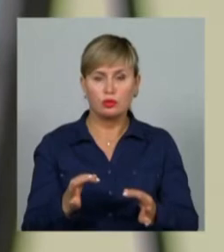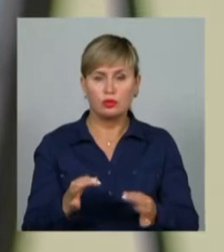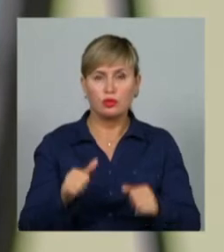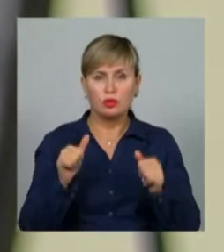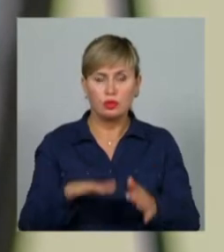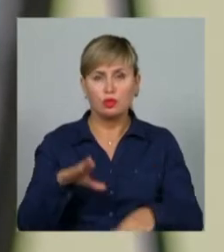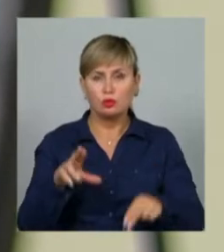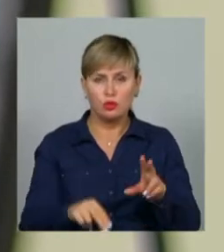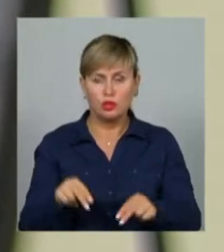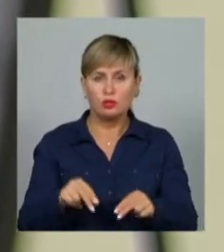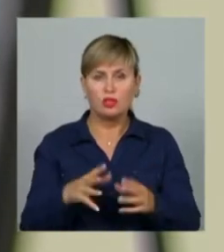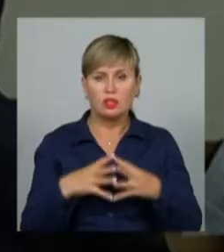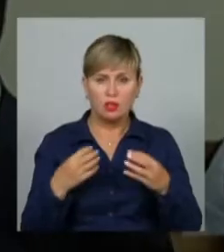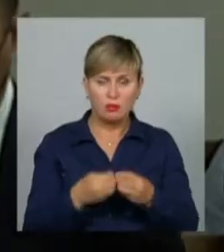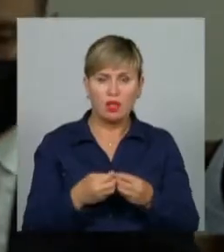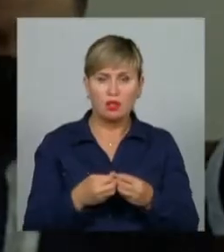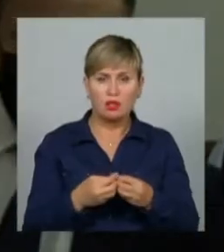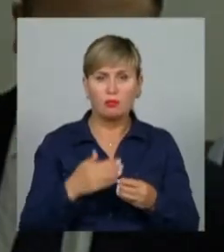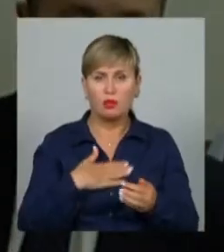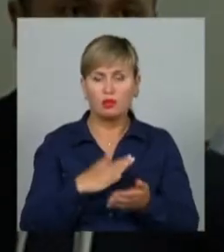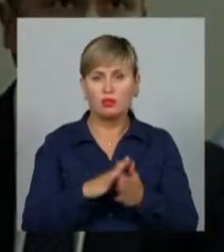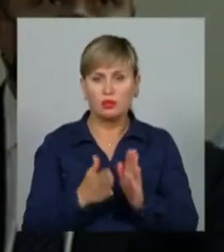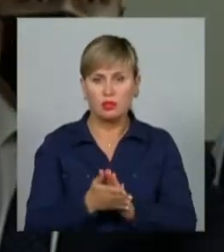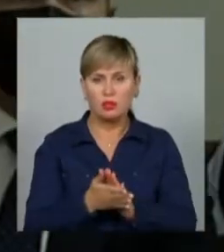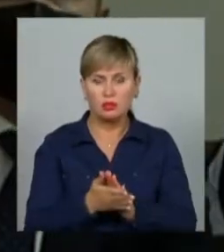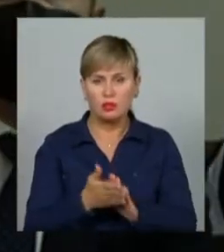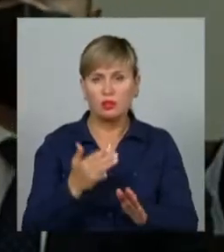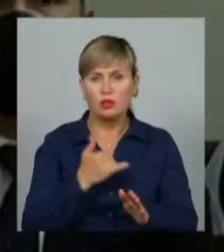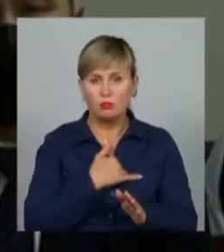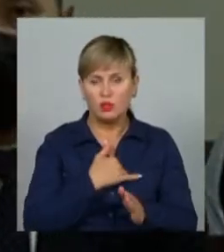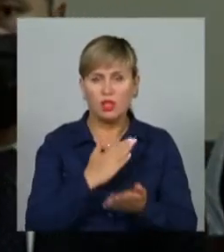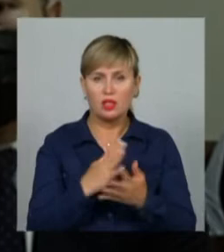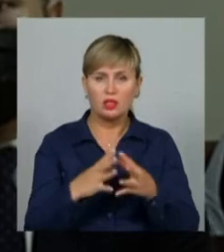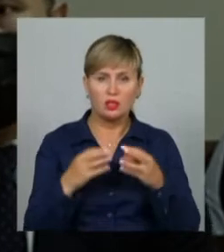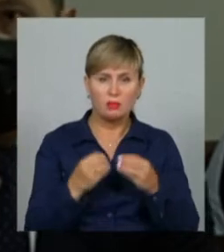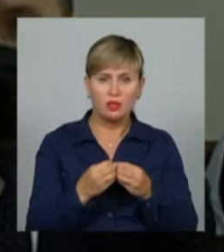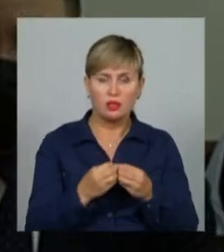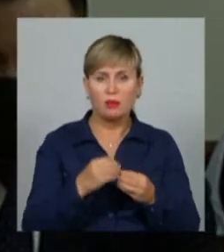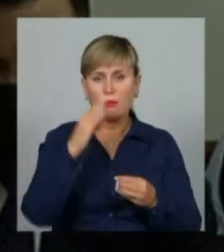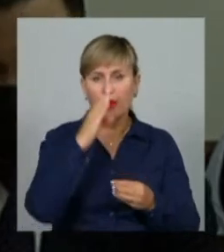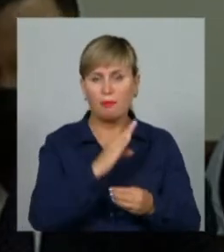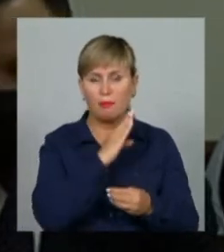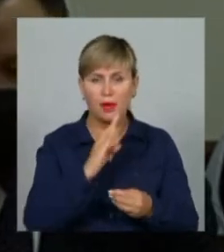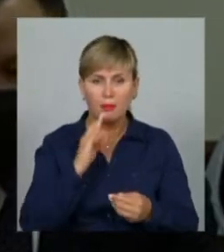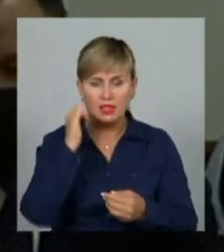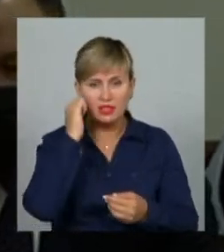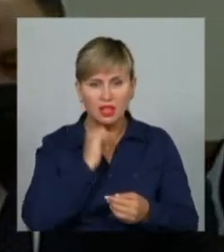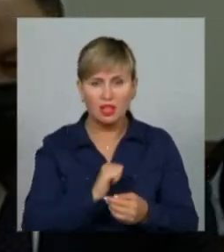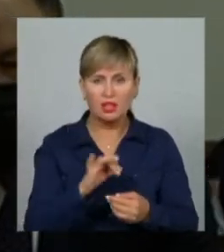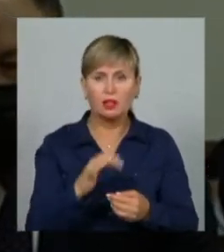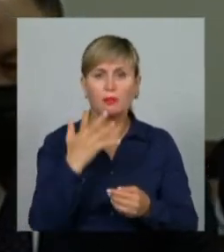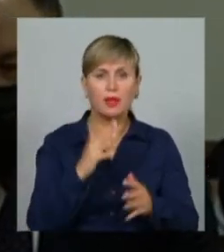приговора учесть семейное мое состояние. У меня на иждивении находятся престарелые родители и